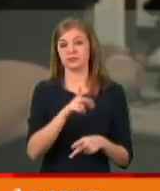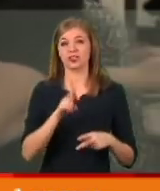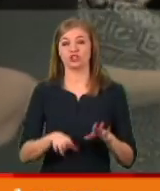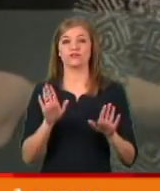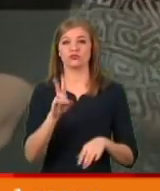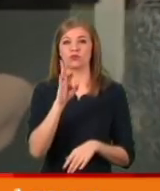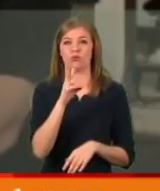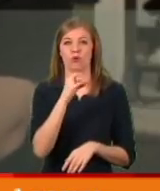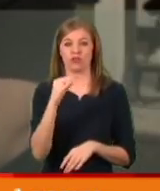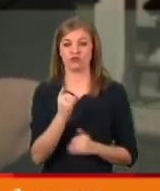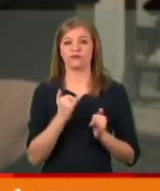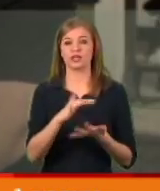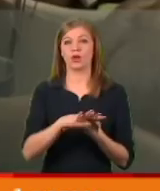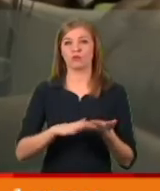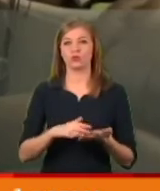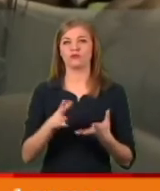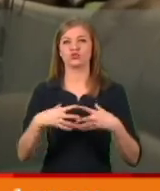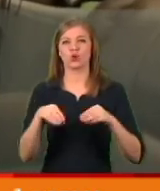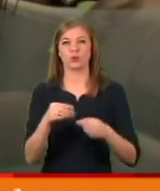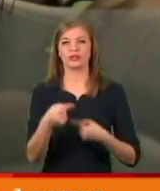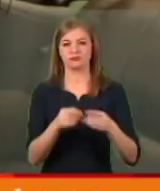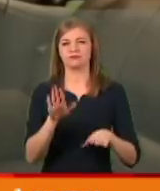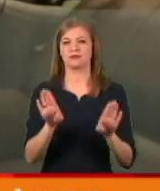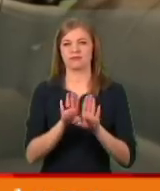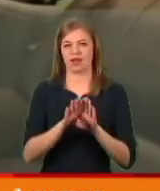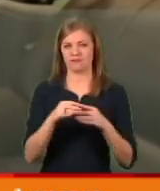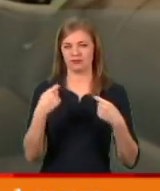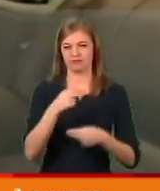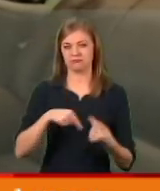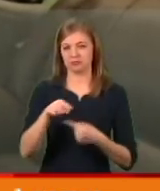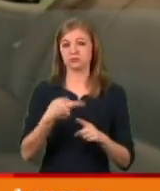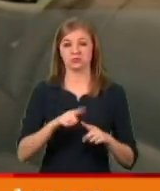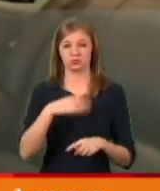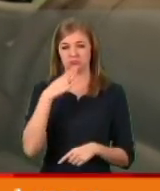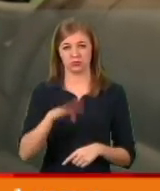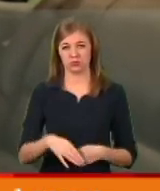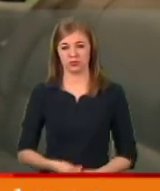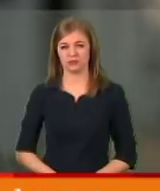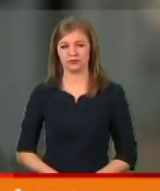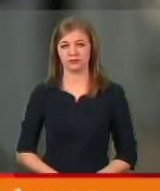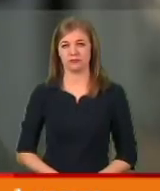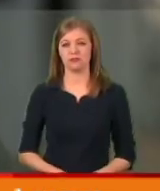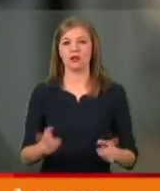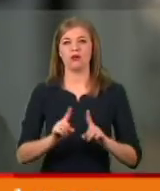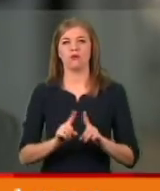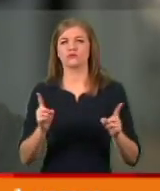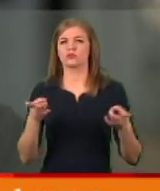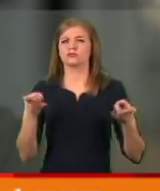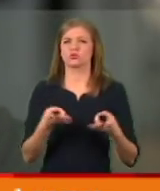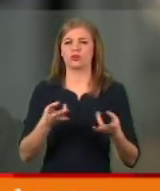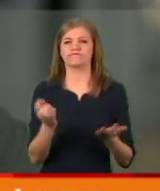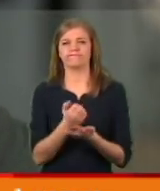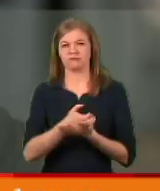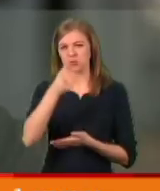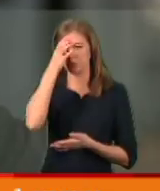лише коледж, і для продовження родинної справи, меблевого бізнесу цього задосить. Особливої потреби